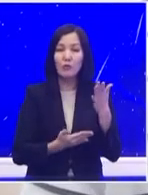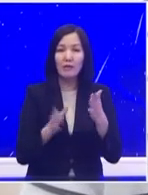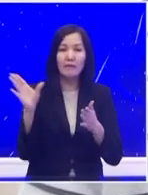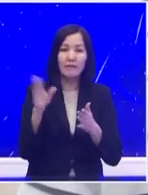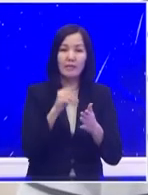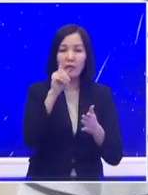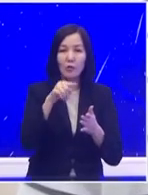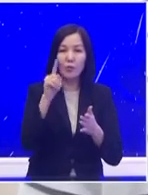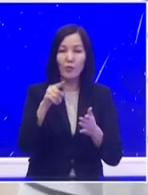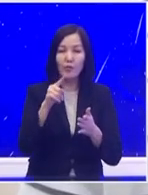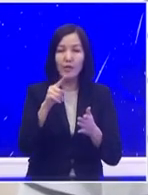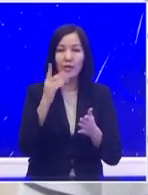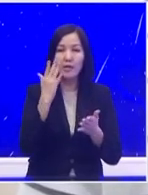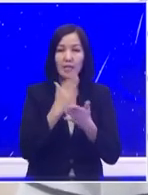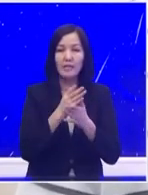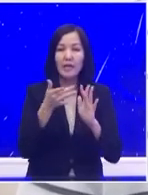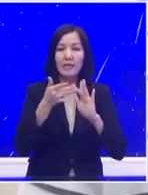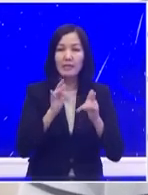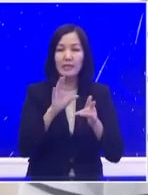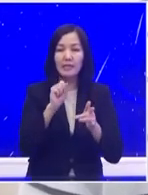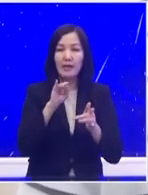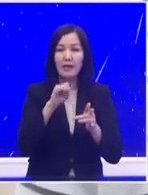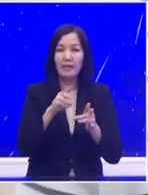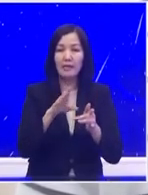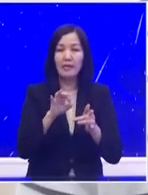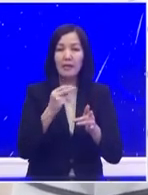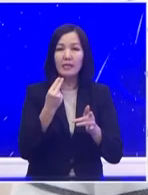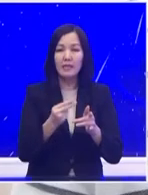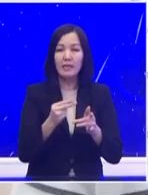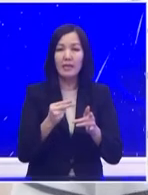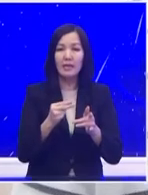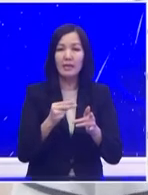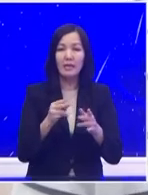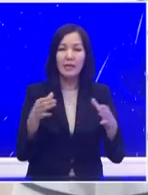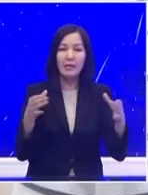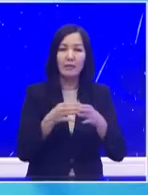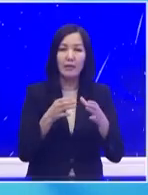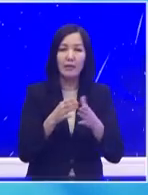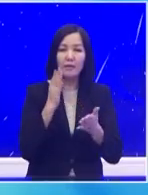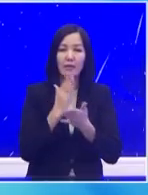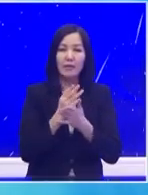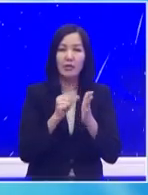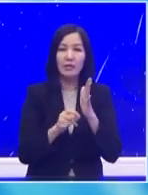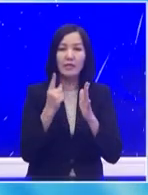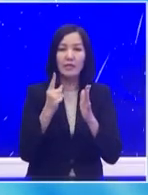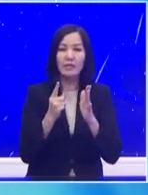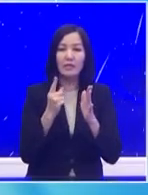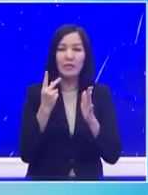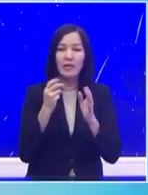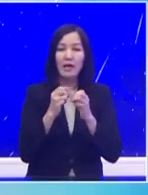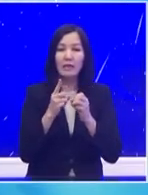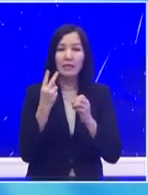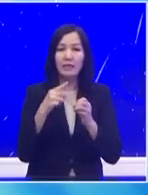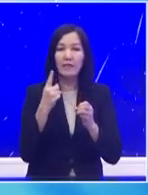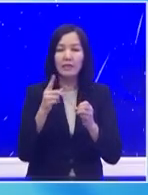телефоны контакт-центра у нас размещены на сайте, в социальных сетях департамента. В департаменте действует телефон 601121, это